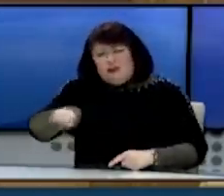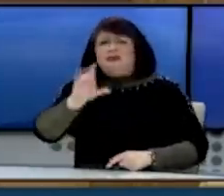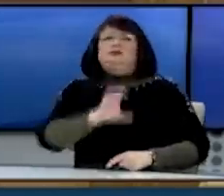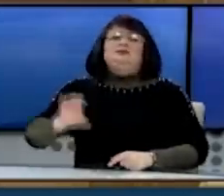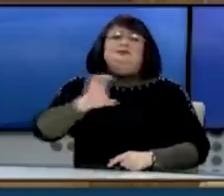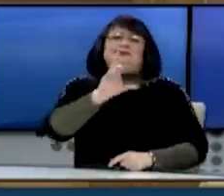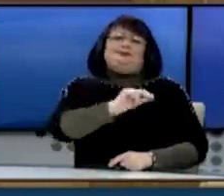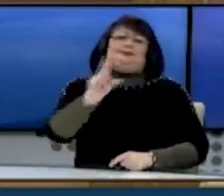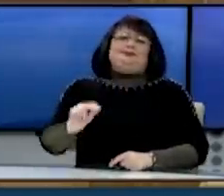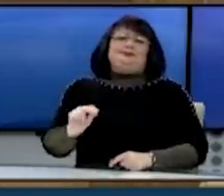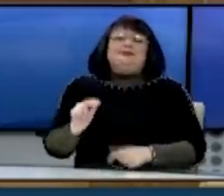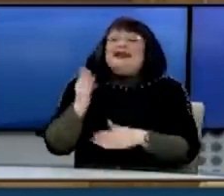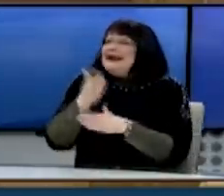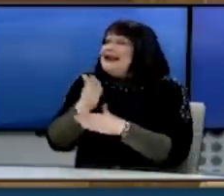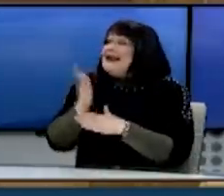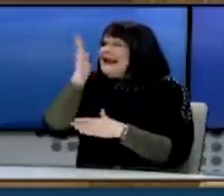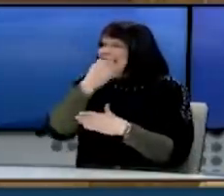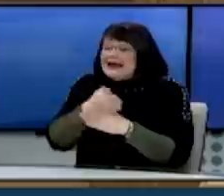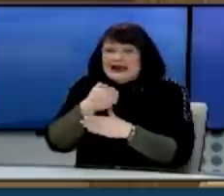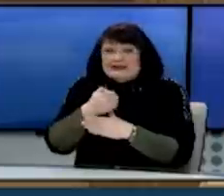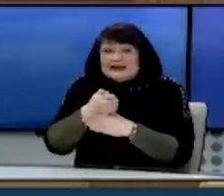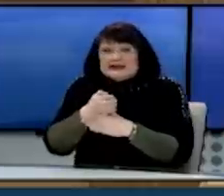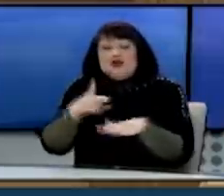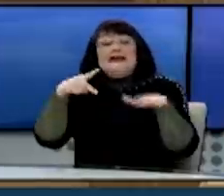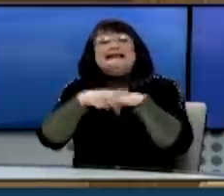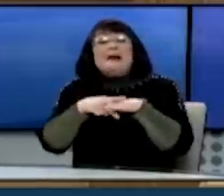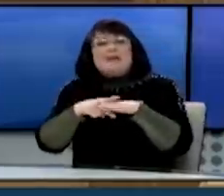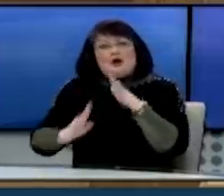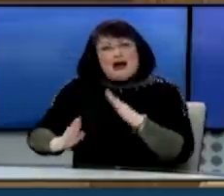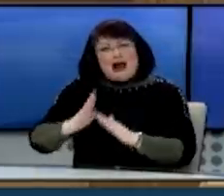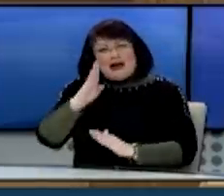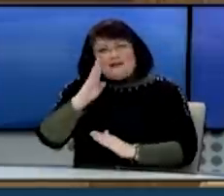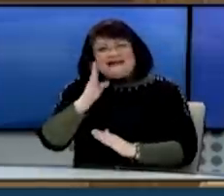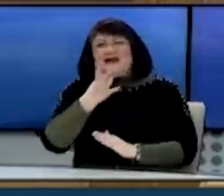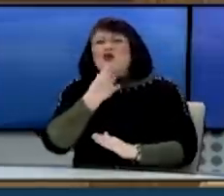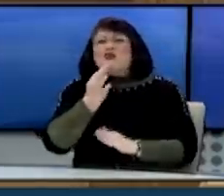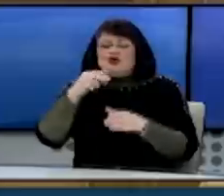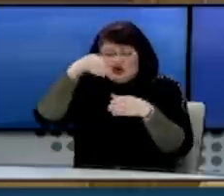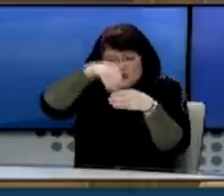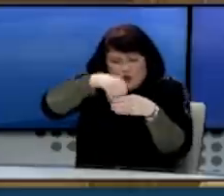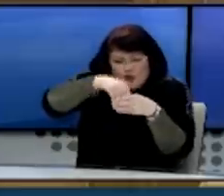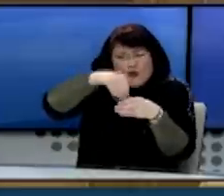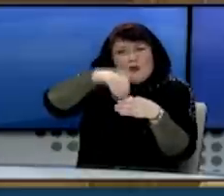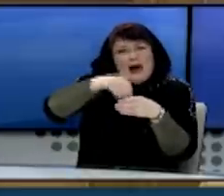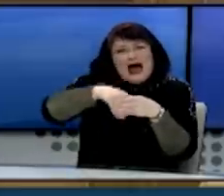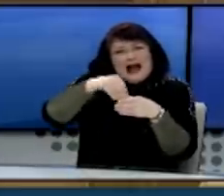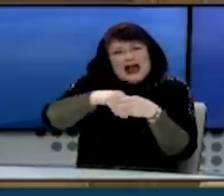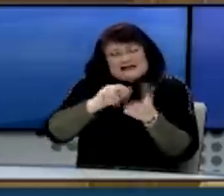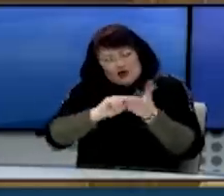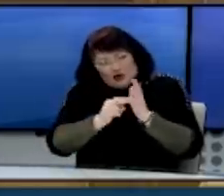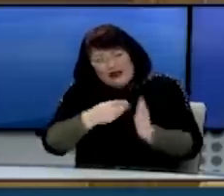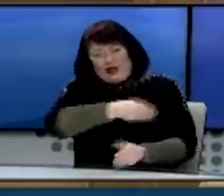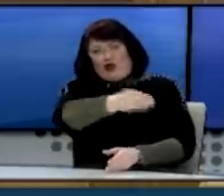Ευρώπης. Και κρύβεται ότι αυτό το ταμείο δεν είναι ένας κουμπαράς που μοιράζει χρήμα